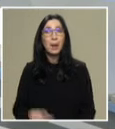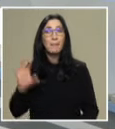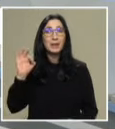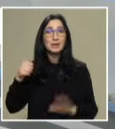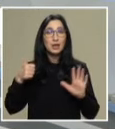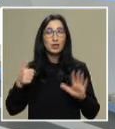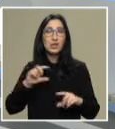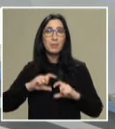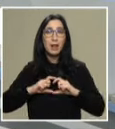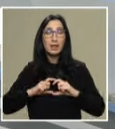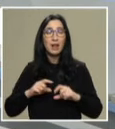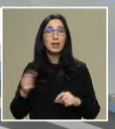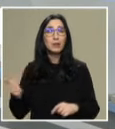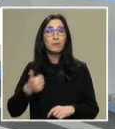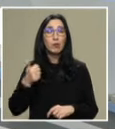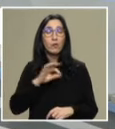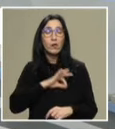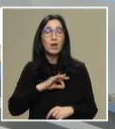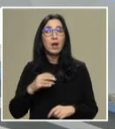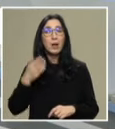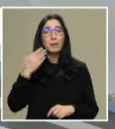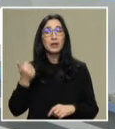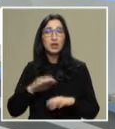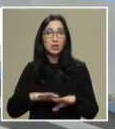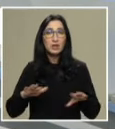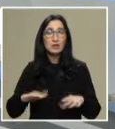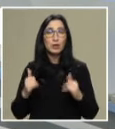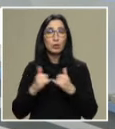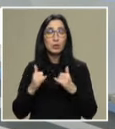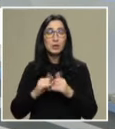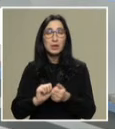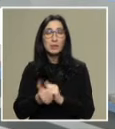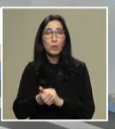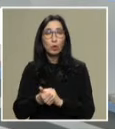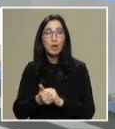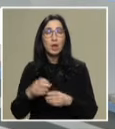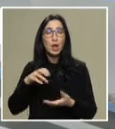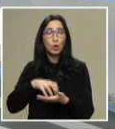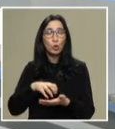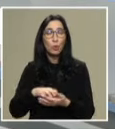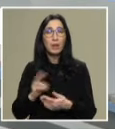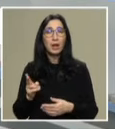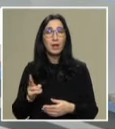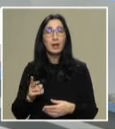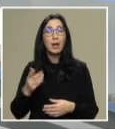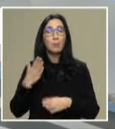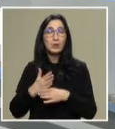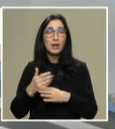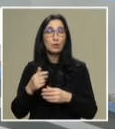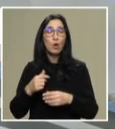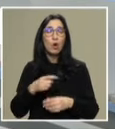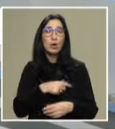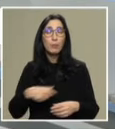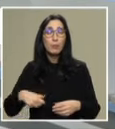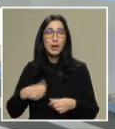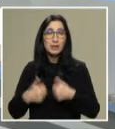Пятьдесет и шест медала завоюваха децата и младежите от русенския спортен клуб «Калагия» на последното републиканско първенство по ушу